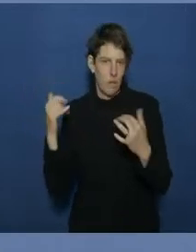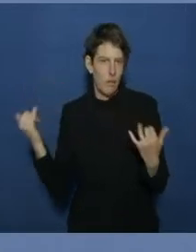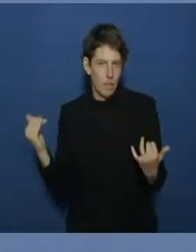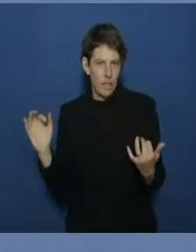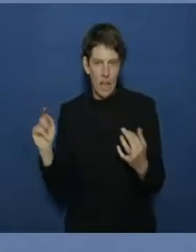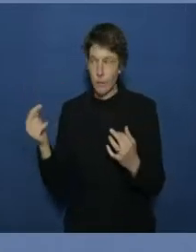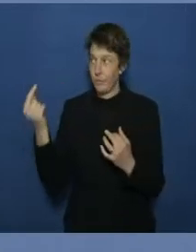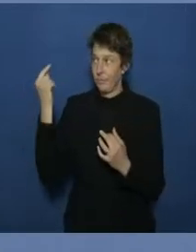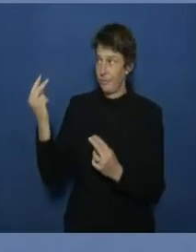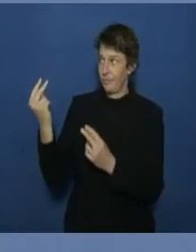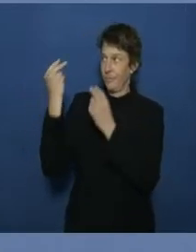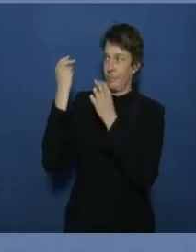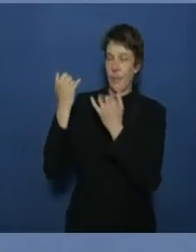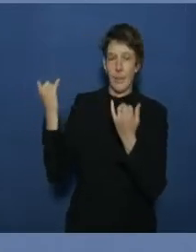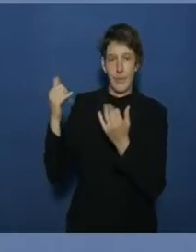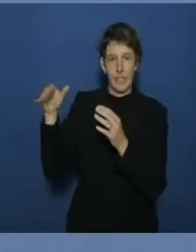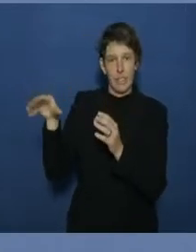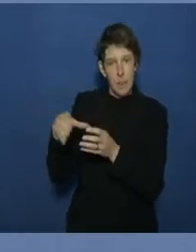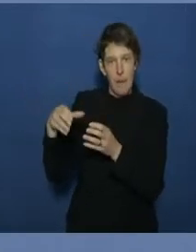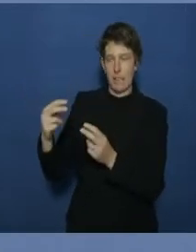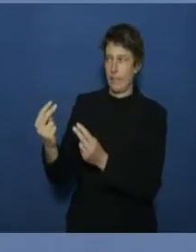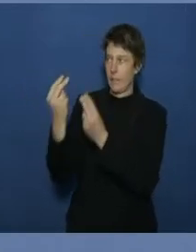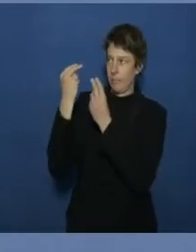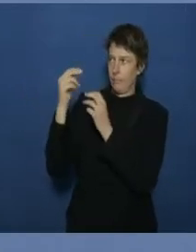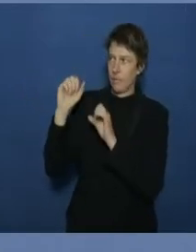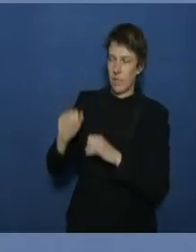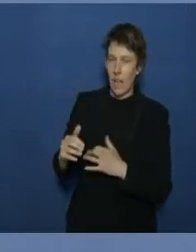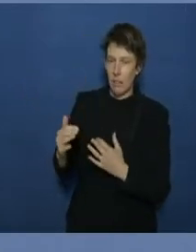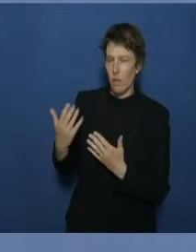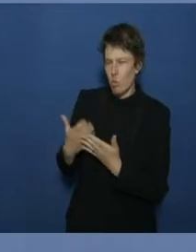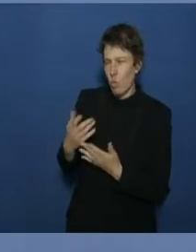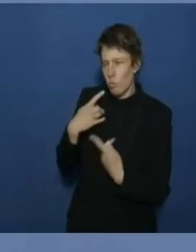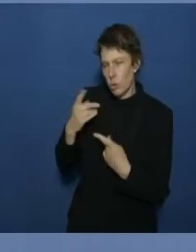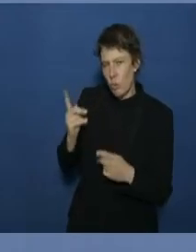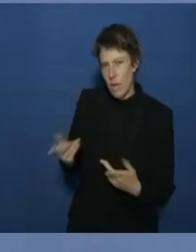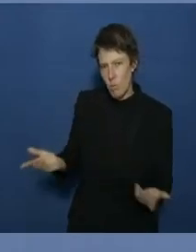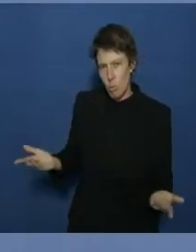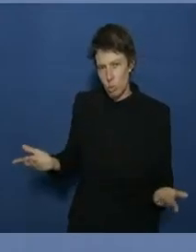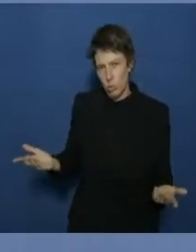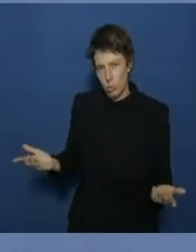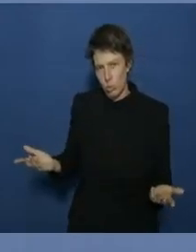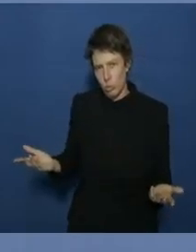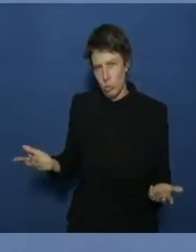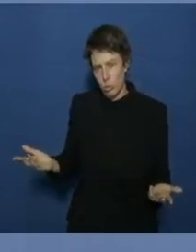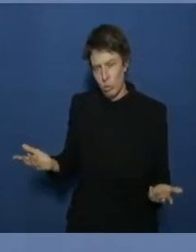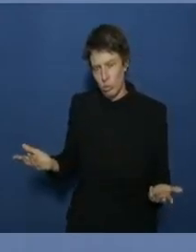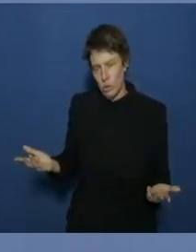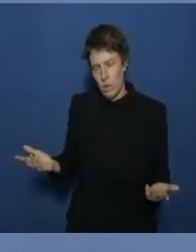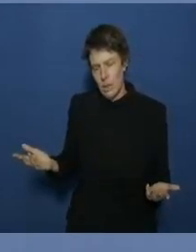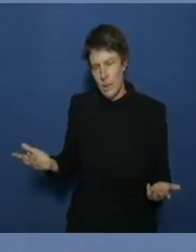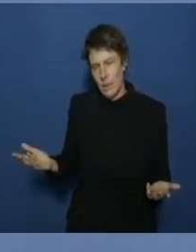diese schmerzhafte Geschichte zu besprechen. Und